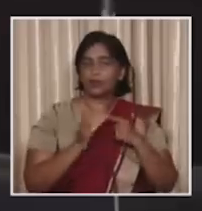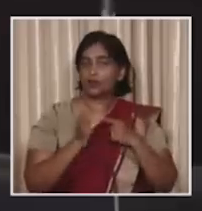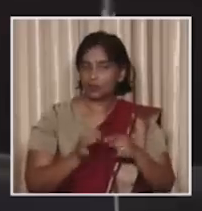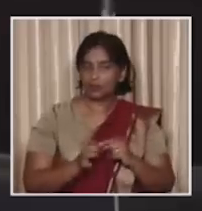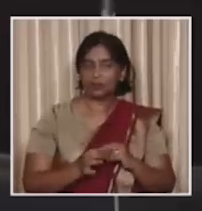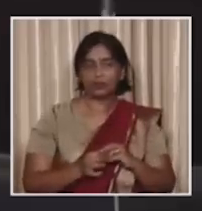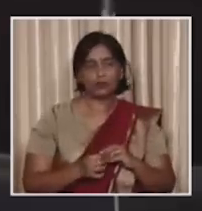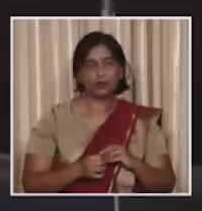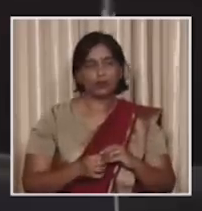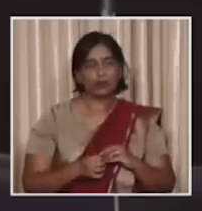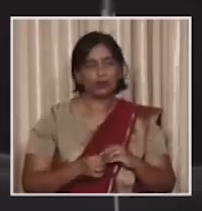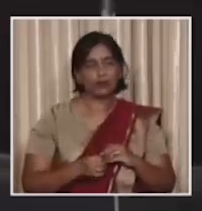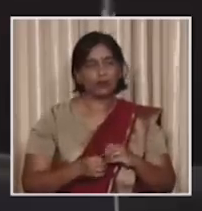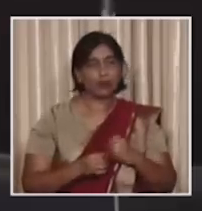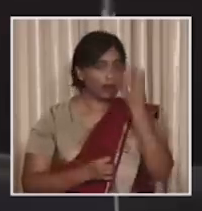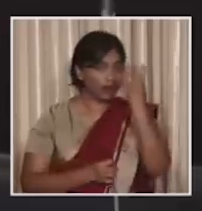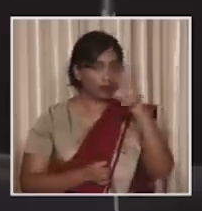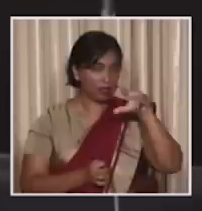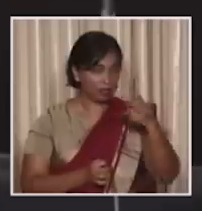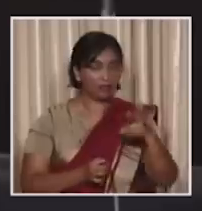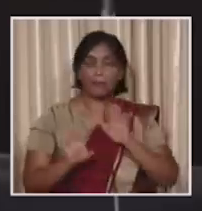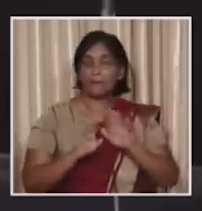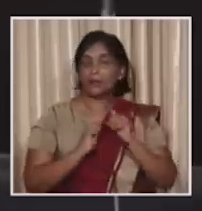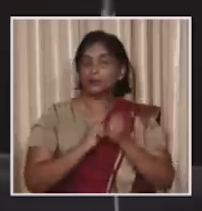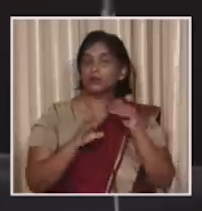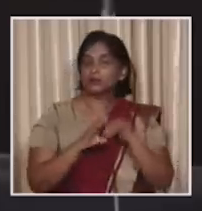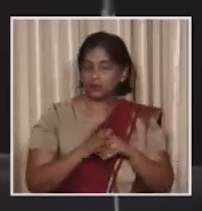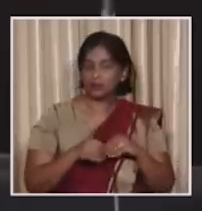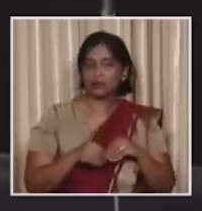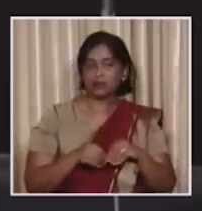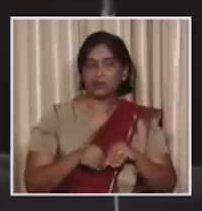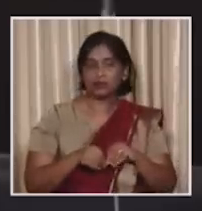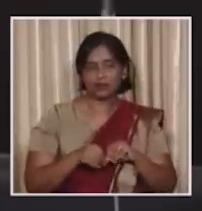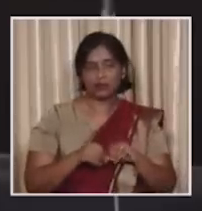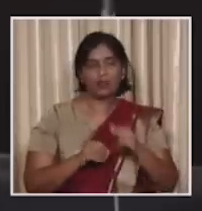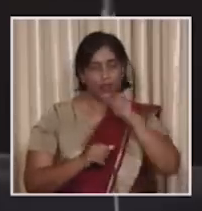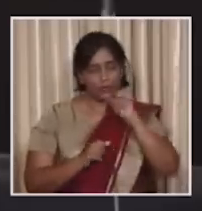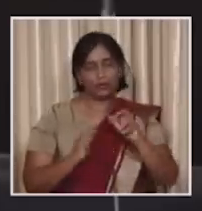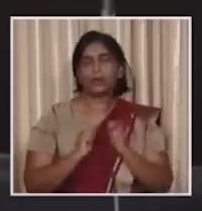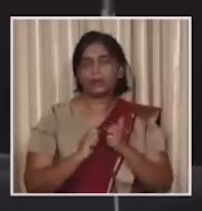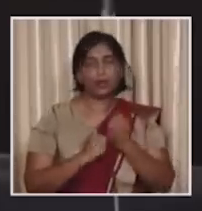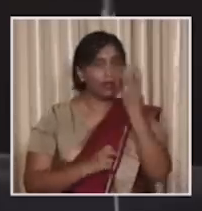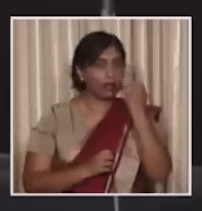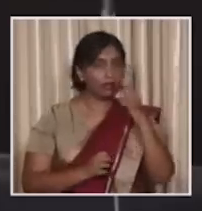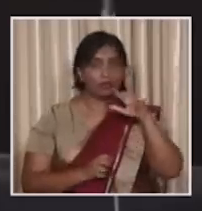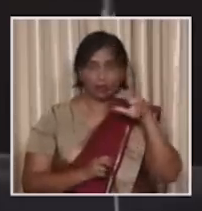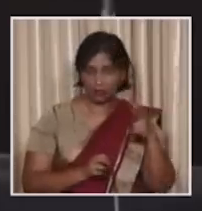මන්ත්‍රීතුමනි 4800කට අදාළ පරිපාලන පද්ධතිය අත්‍යවශ්‍යම බරපතල ප්‍රශ්නයක් අපිට. මේ